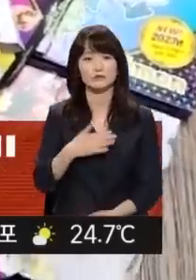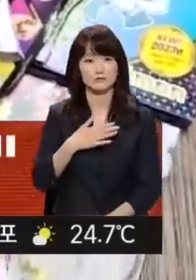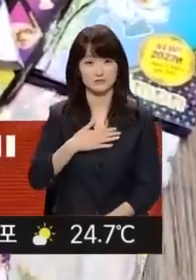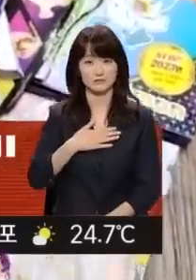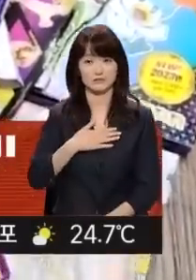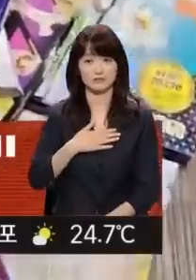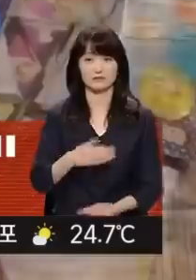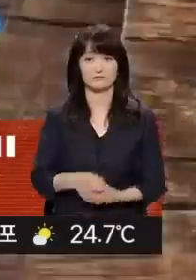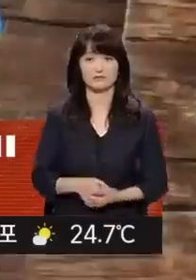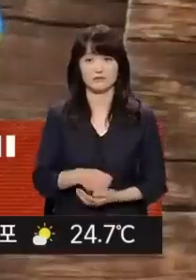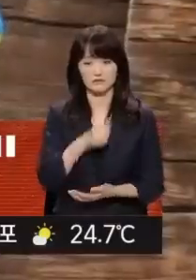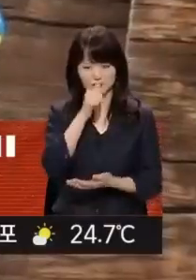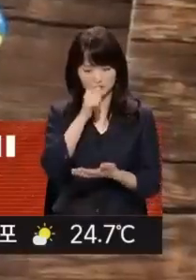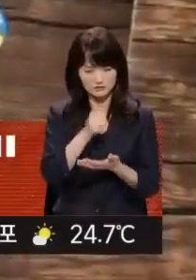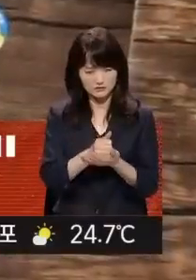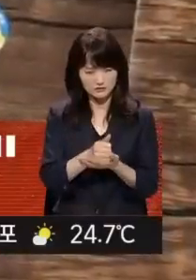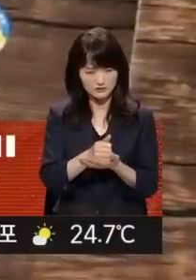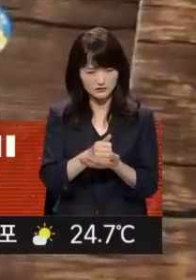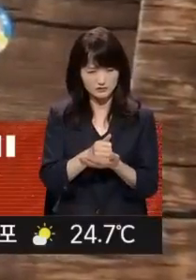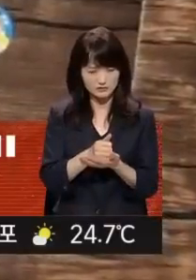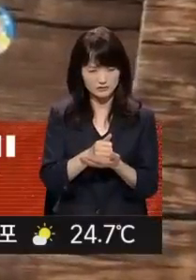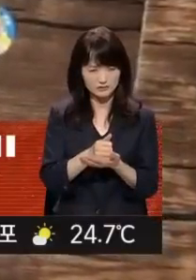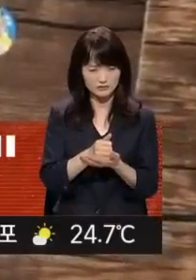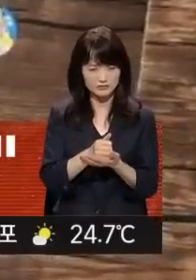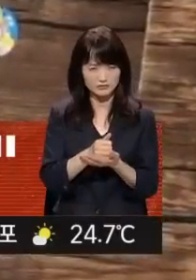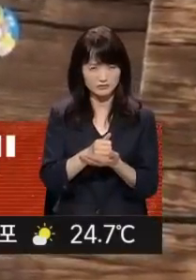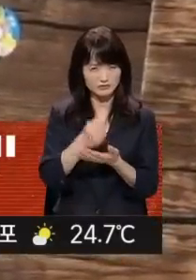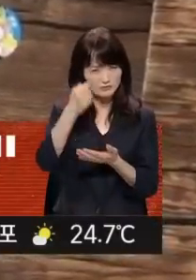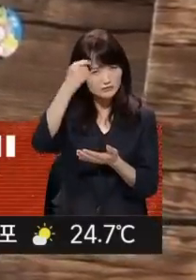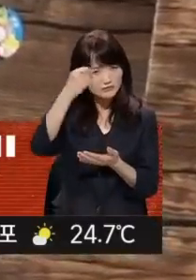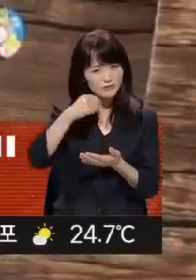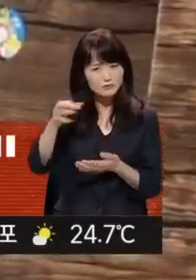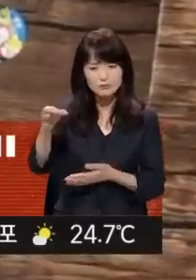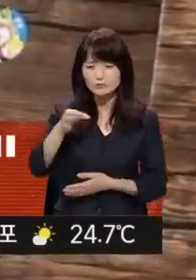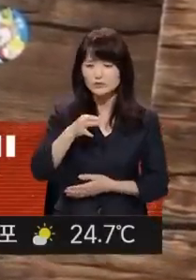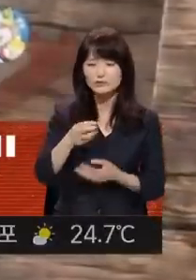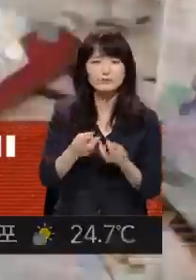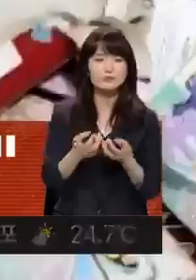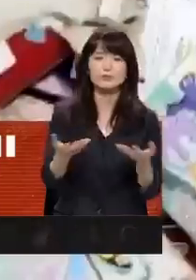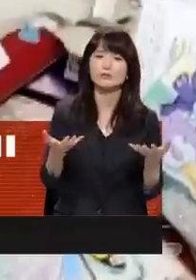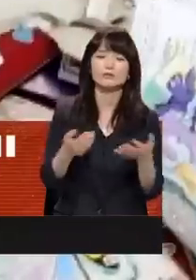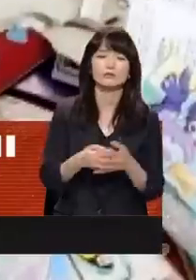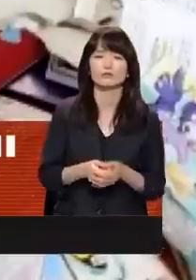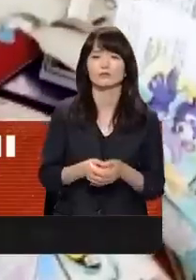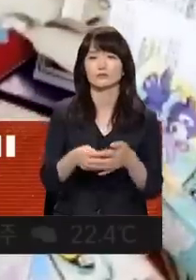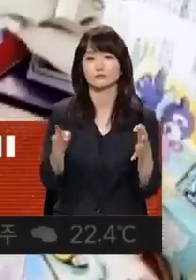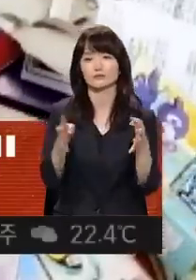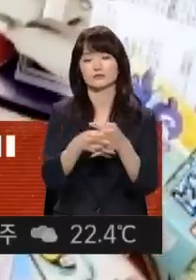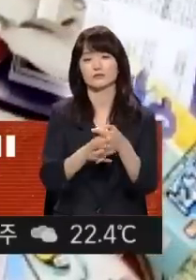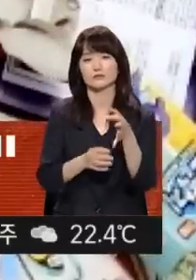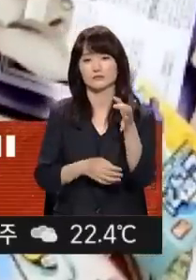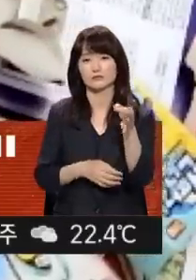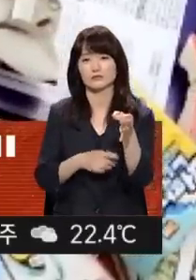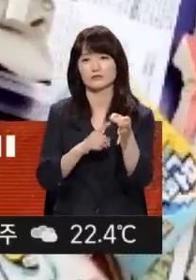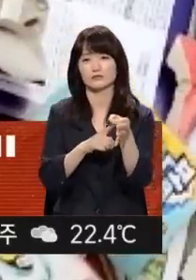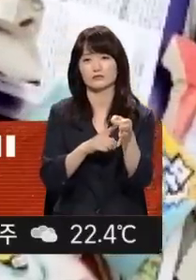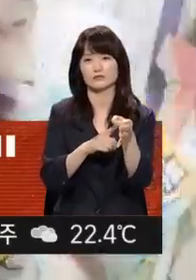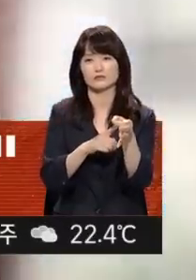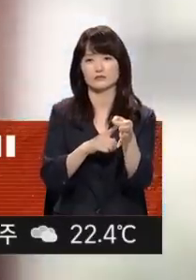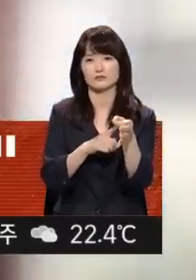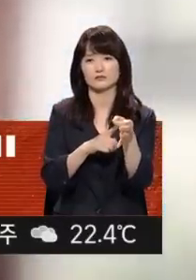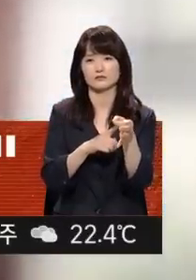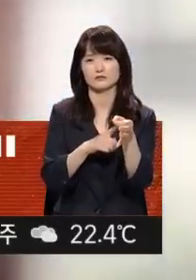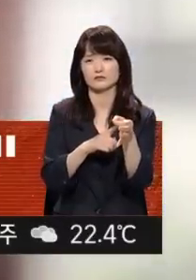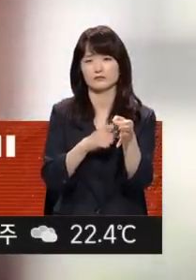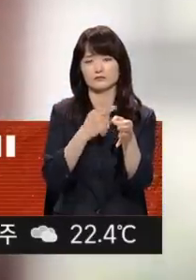이렇게 죄스럽고 안쓰럽고 돈을 받은 방법은 없어 보이고 지금 합의금 자체가 사실 반갑지도 않다라는